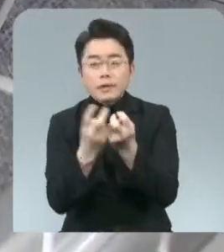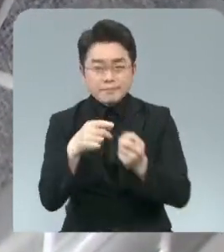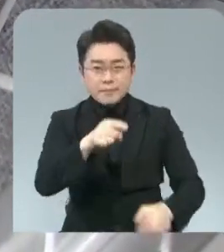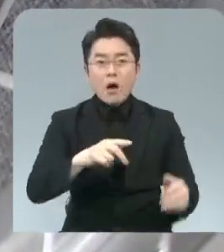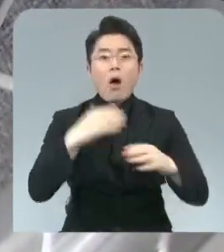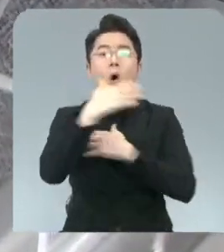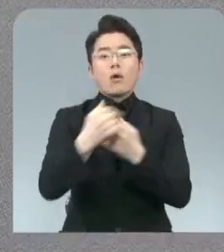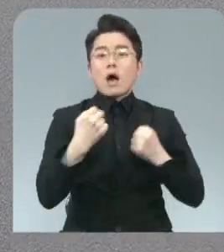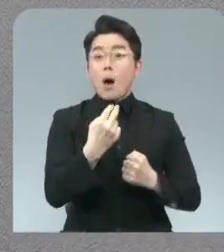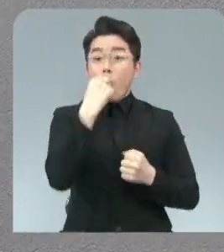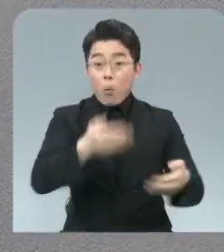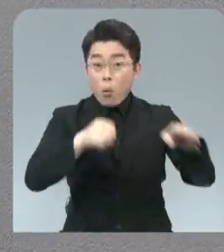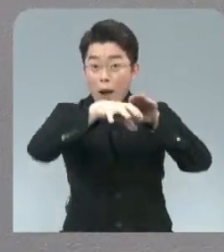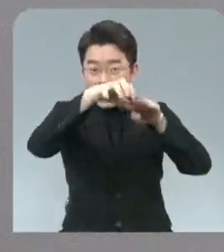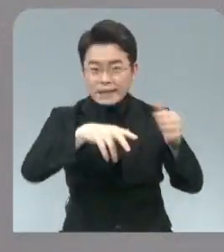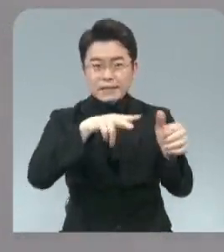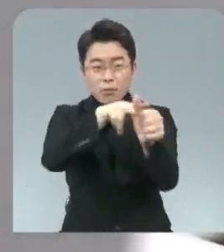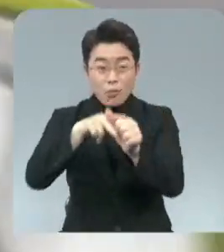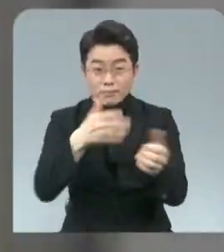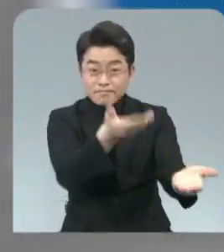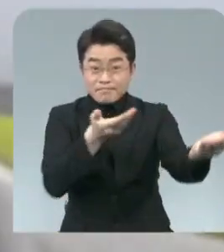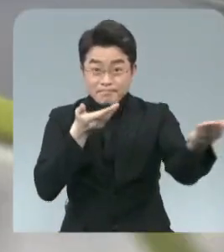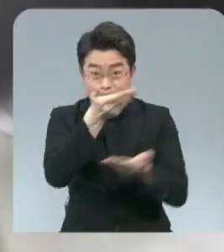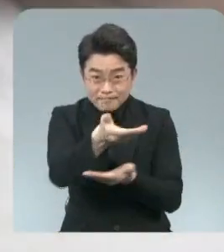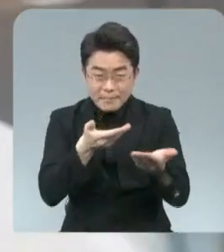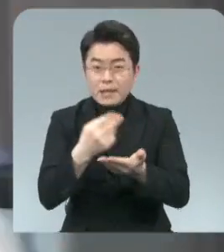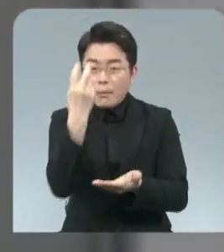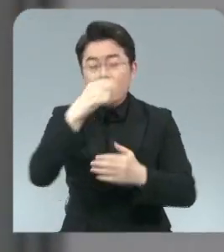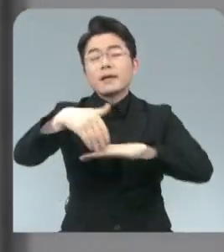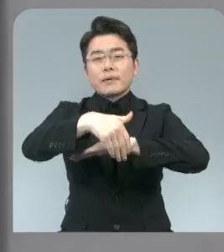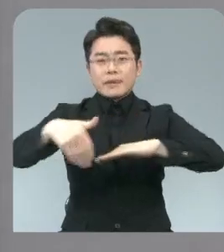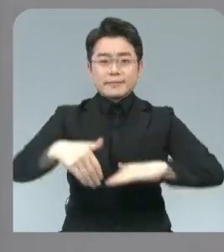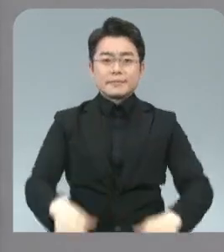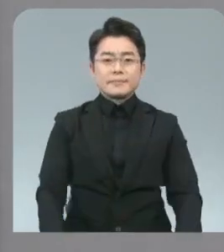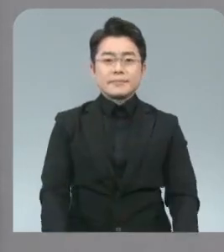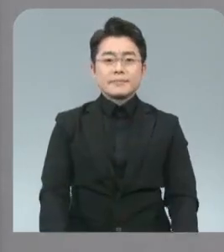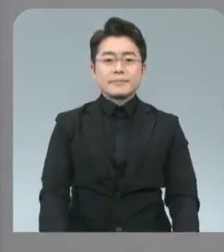빅데이터와 연계해 관리하기로 했습니다. KBS 뉴스 황정호입니다.